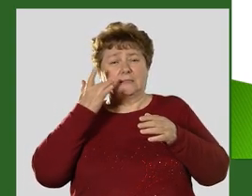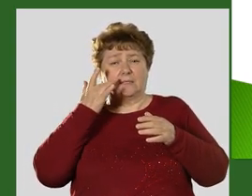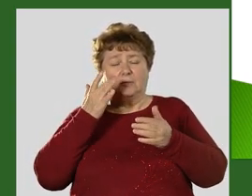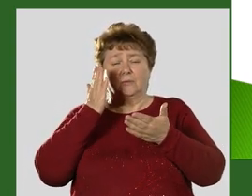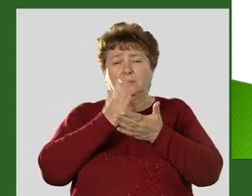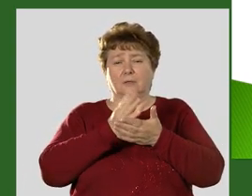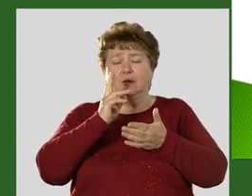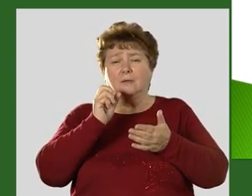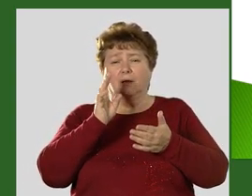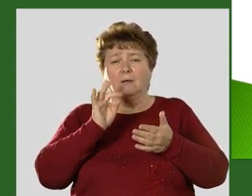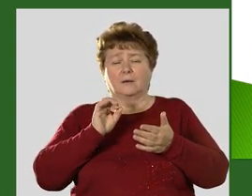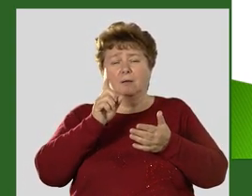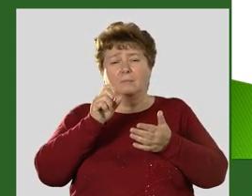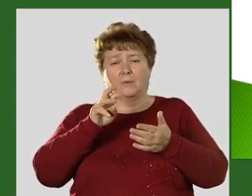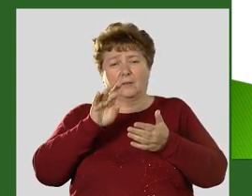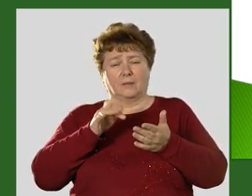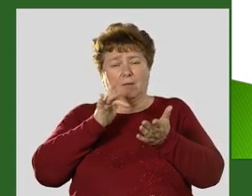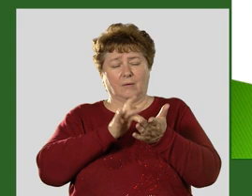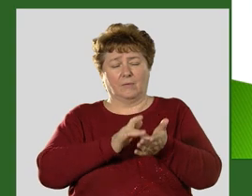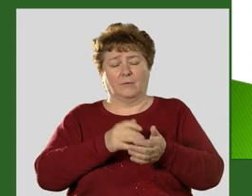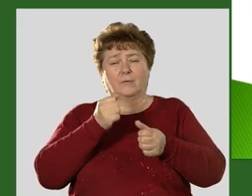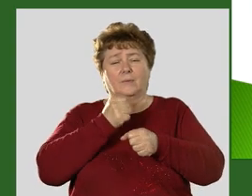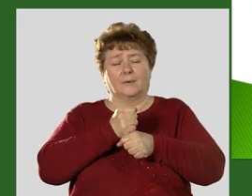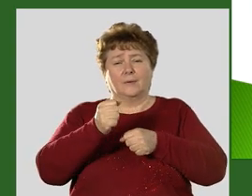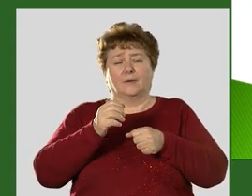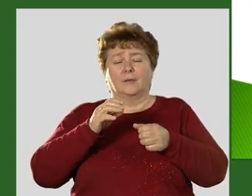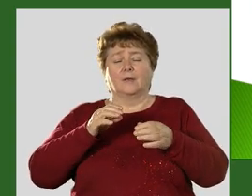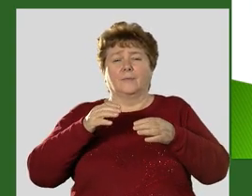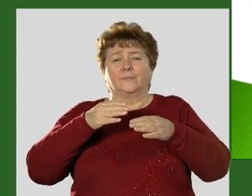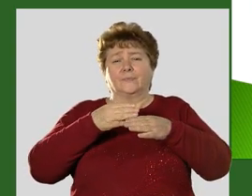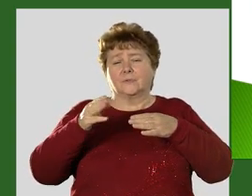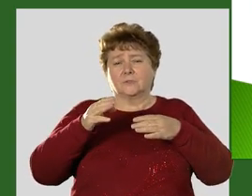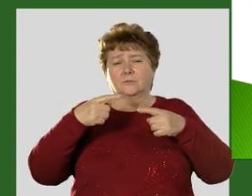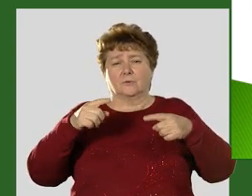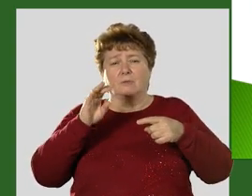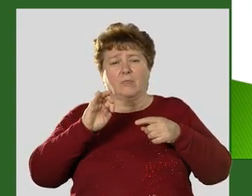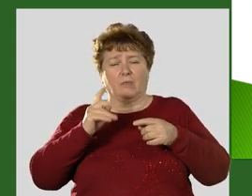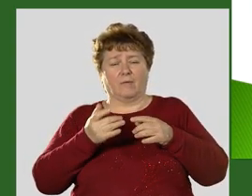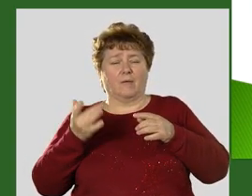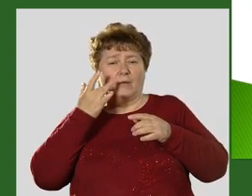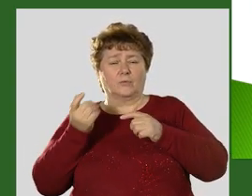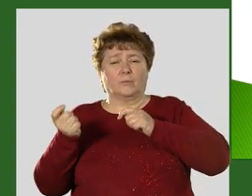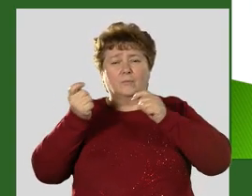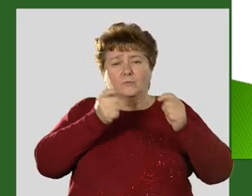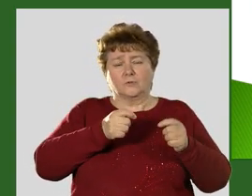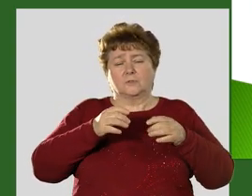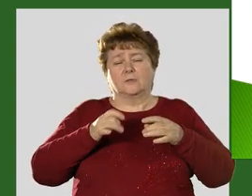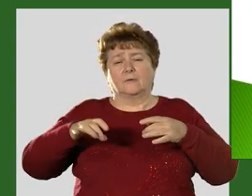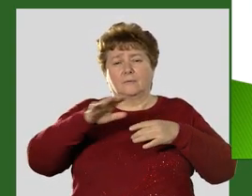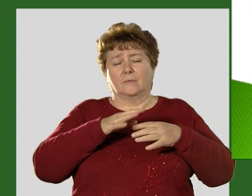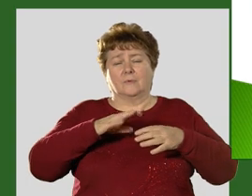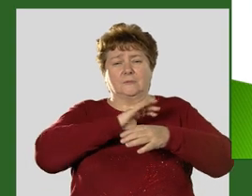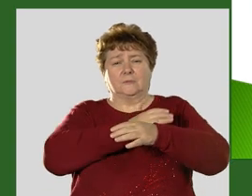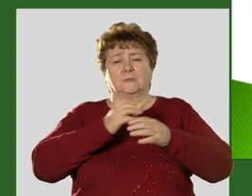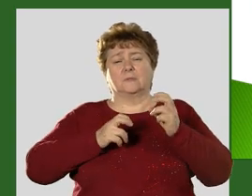в городе Карабалта. Он производит производные нефти из ресурсов, которые ввозятся в республику.